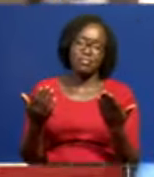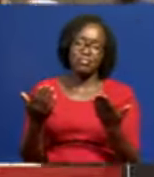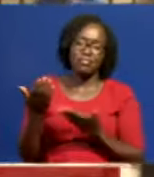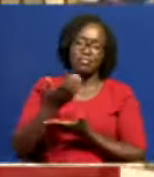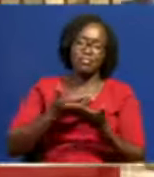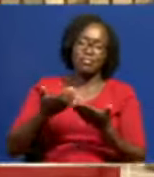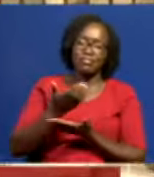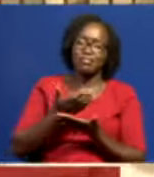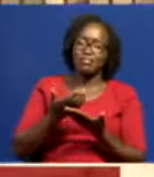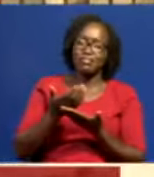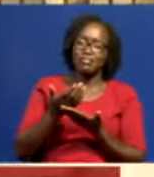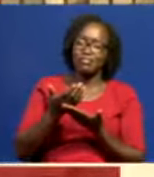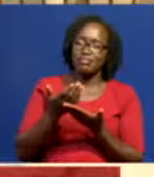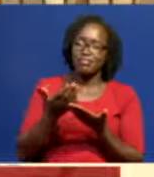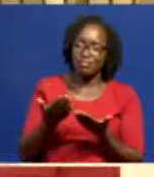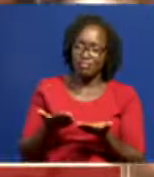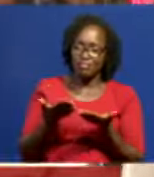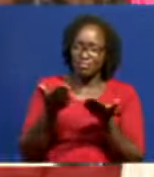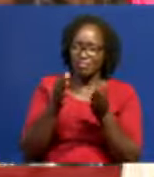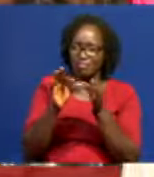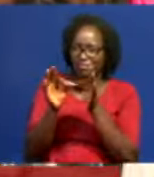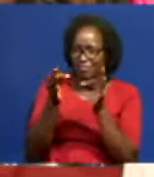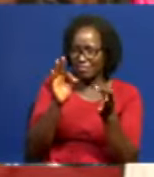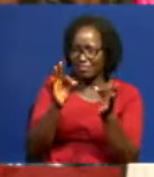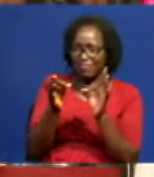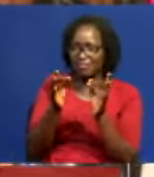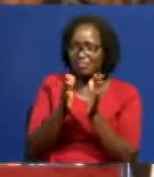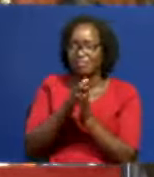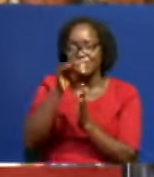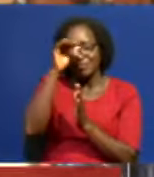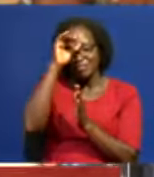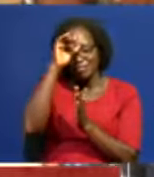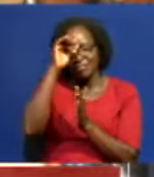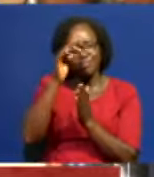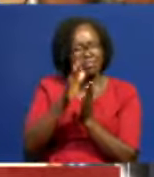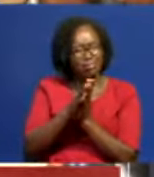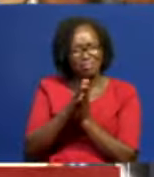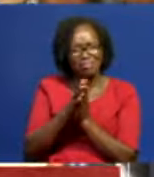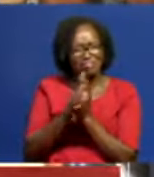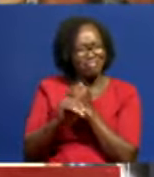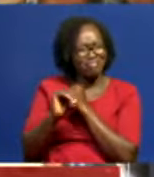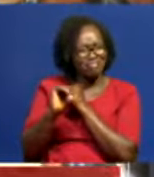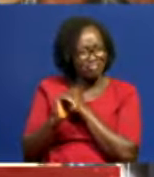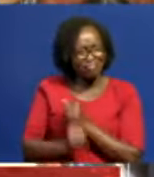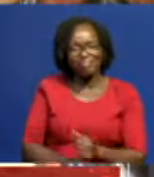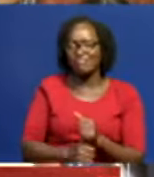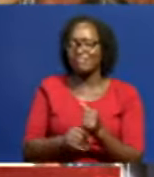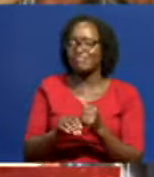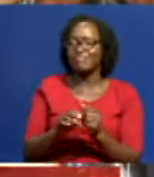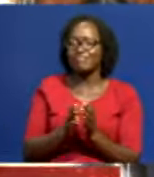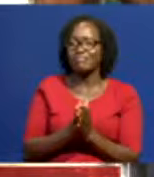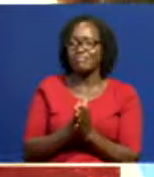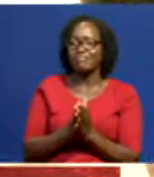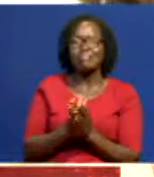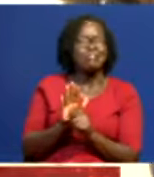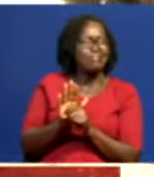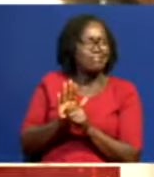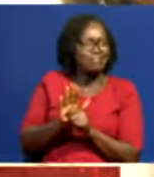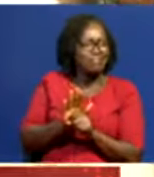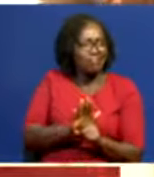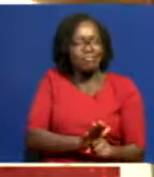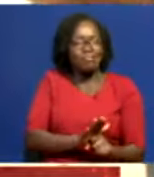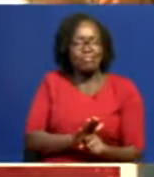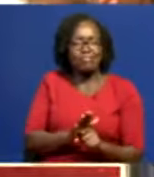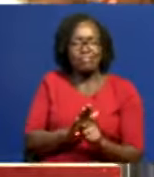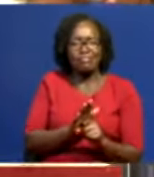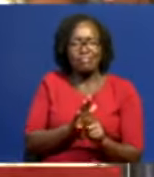Economy ikuwe a bit fair. Serikali imetukalia vibaya. Naona. Venye imetukalia vibaya, kuna vitu